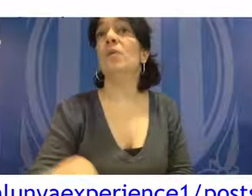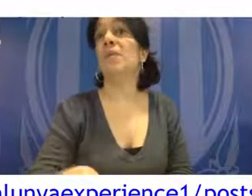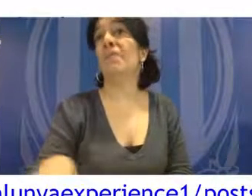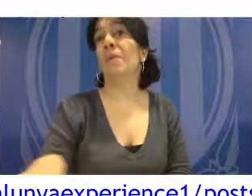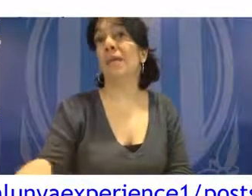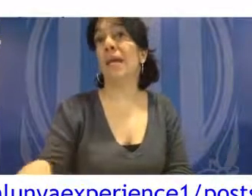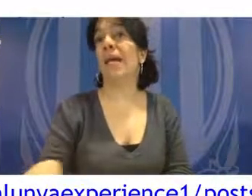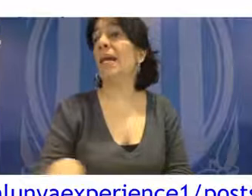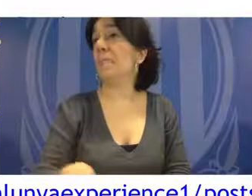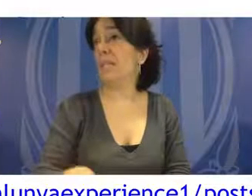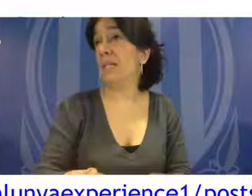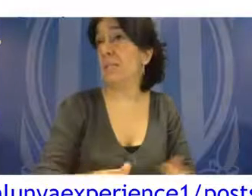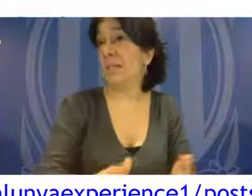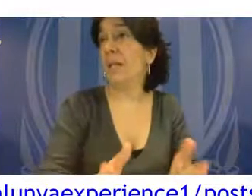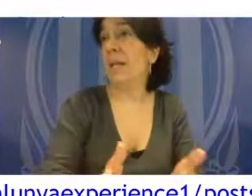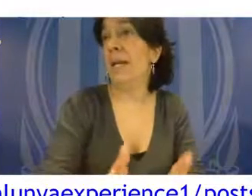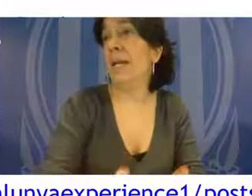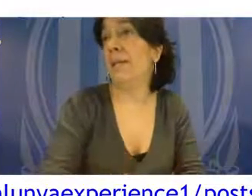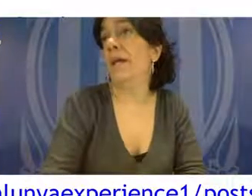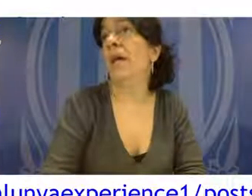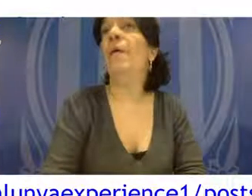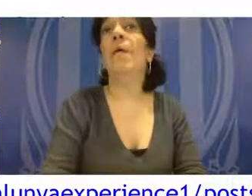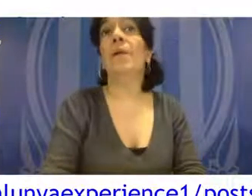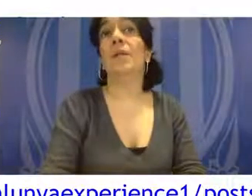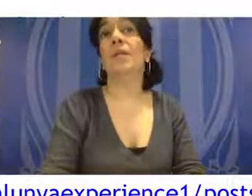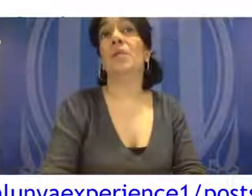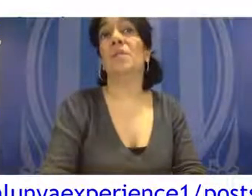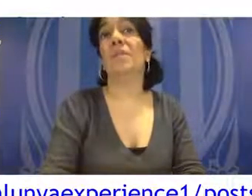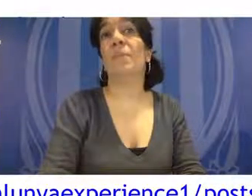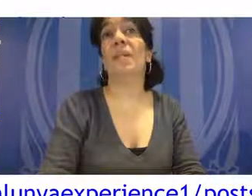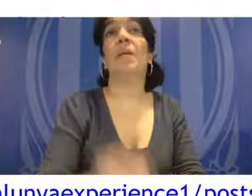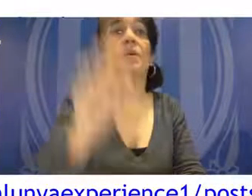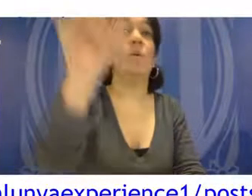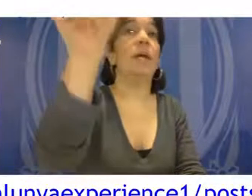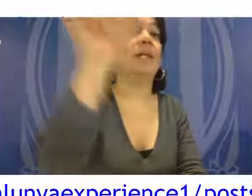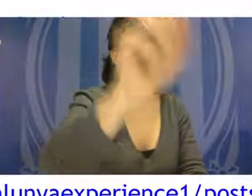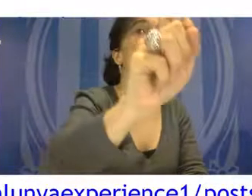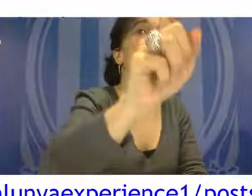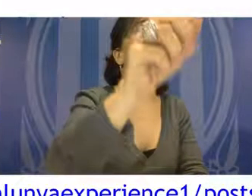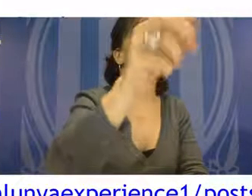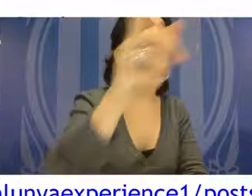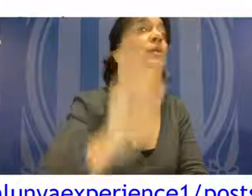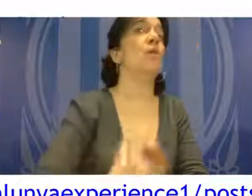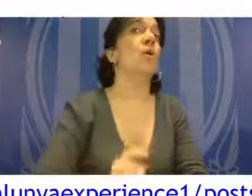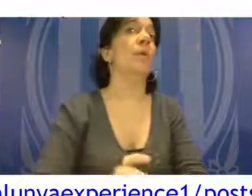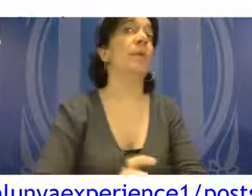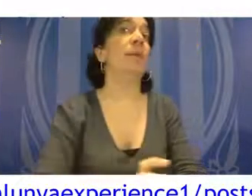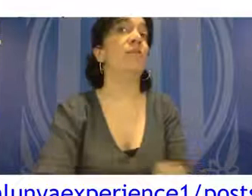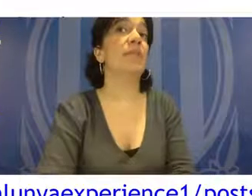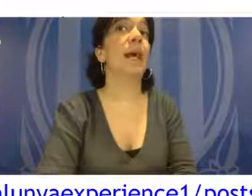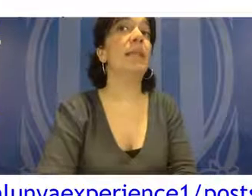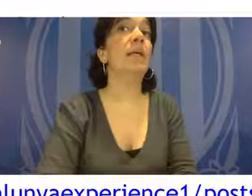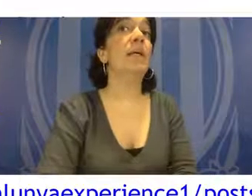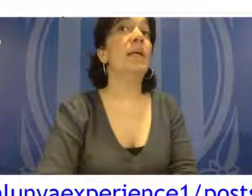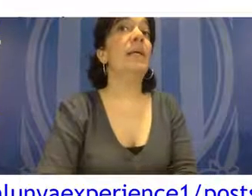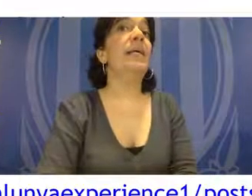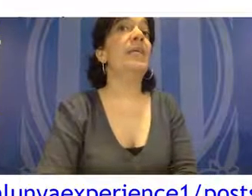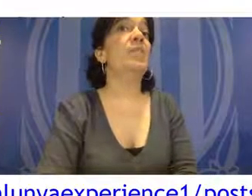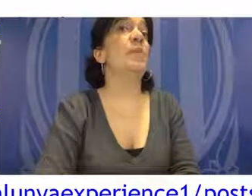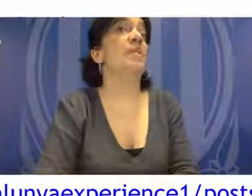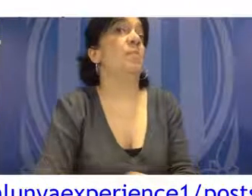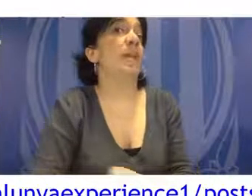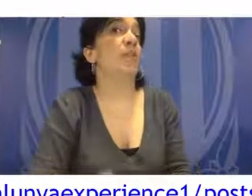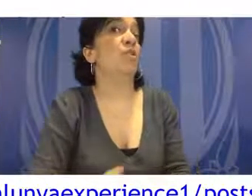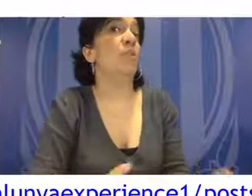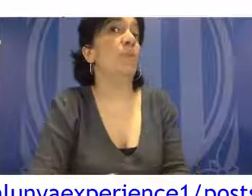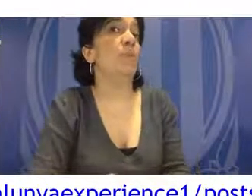d'ells, turisme familiar, que l'any passat es va celebrar l'any de turisme familiar vinculat amb Cat with Kids o Mama Loves Cat, I